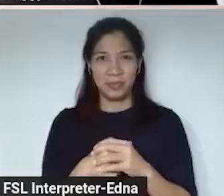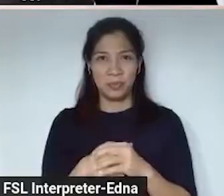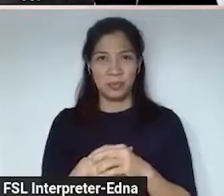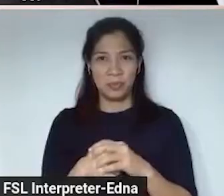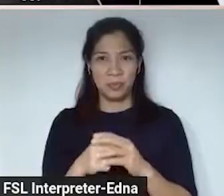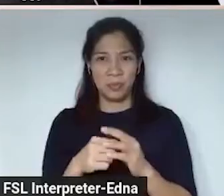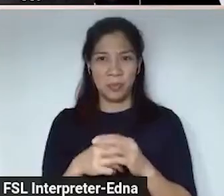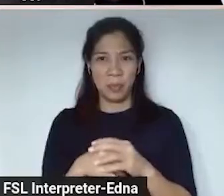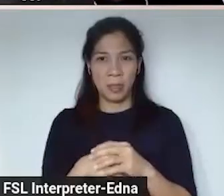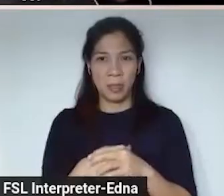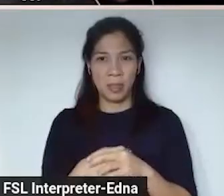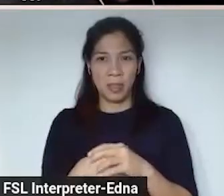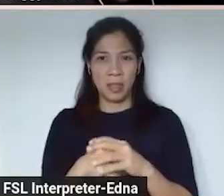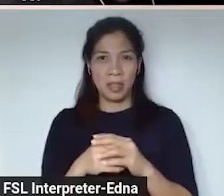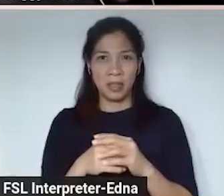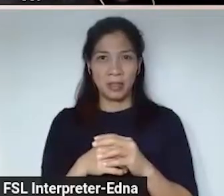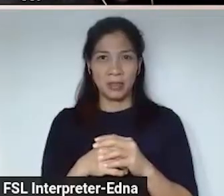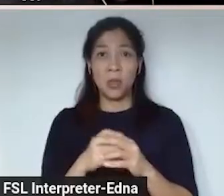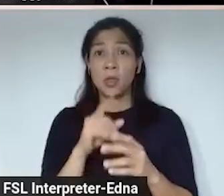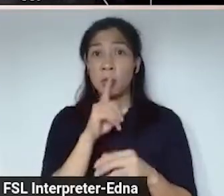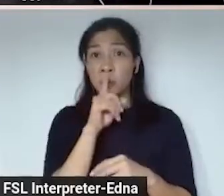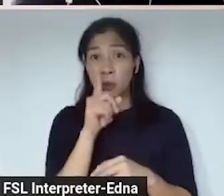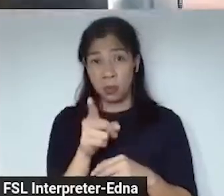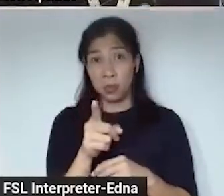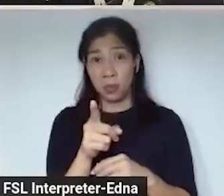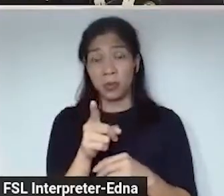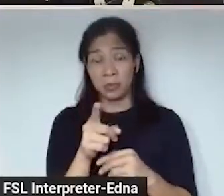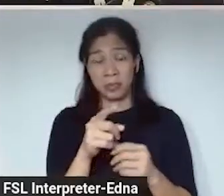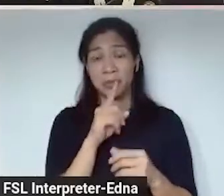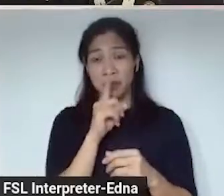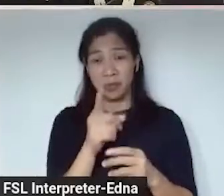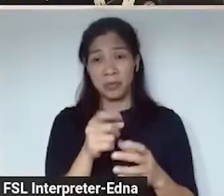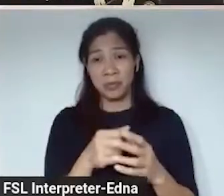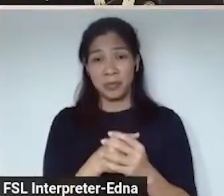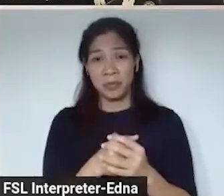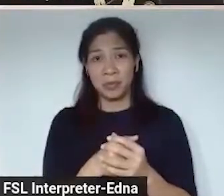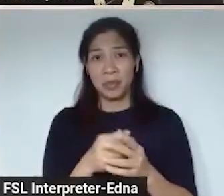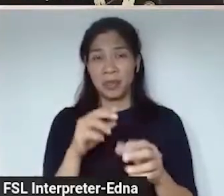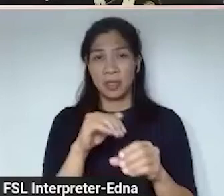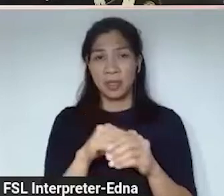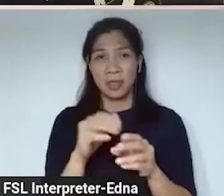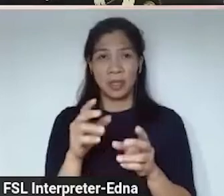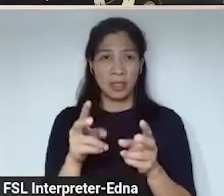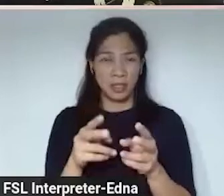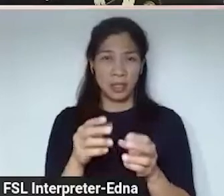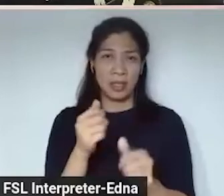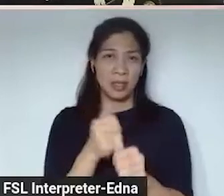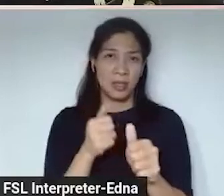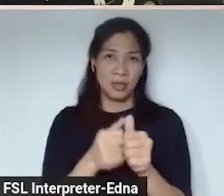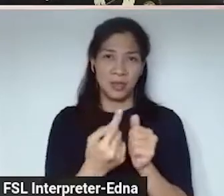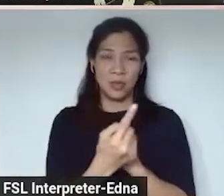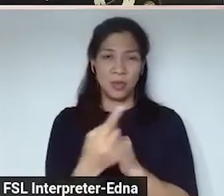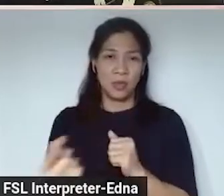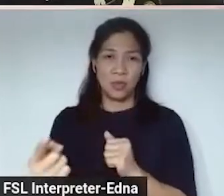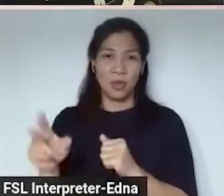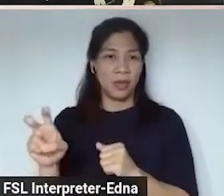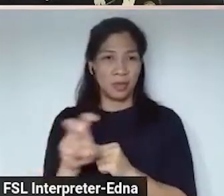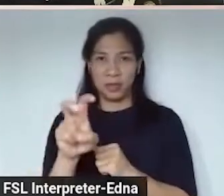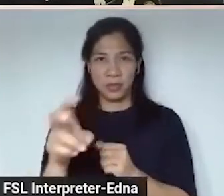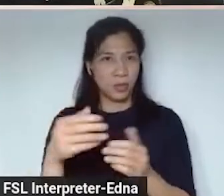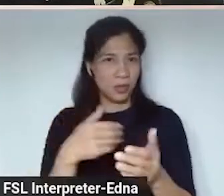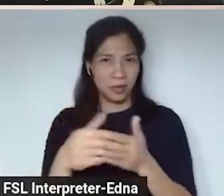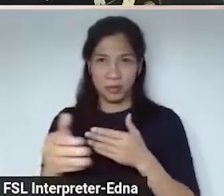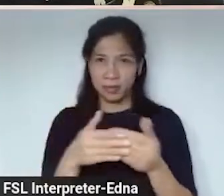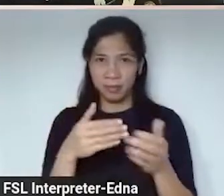correct. Totoo yun, Edila, no, na in everyone's journey, whether you are you have